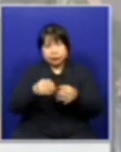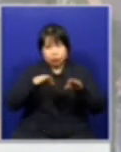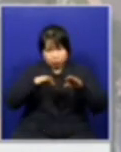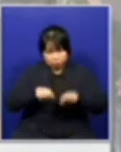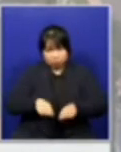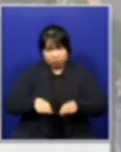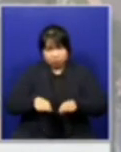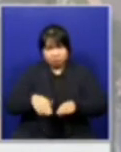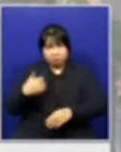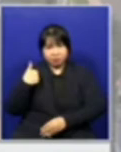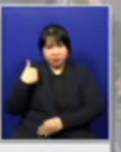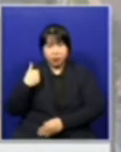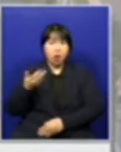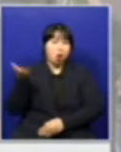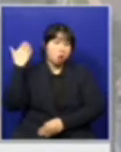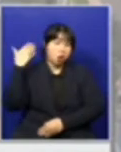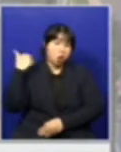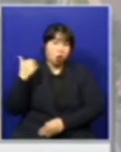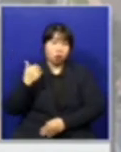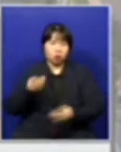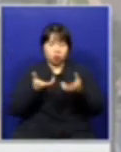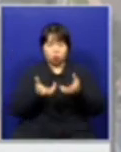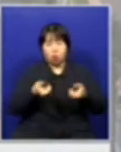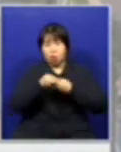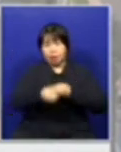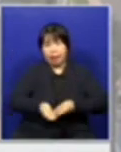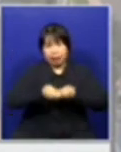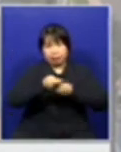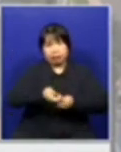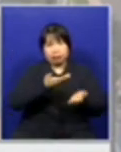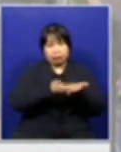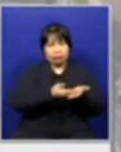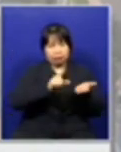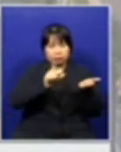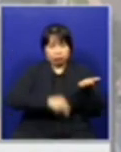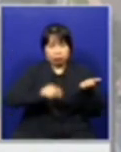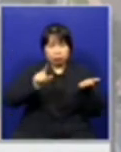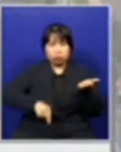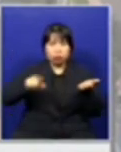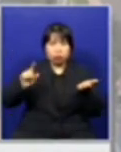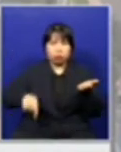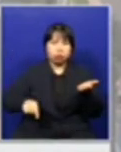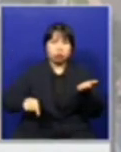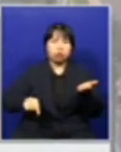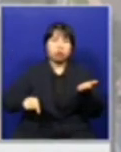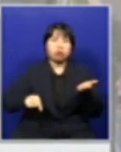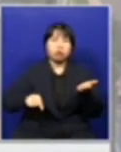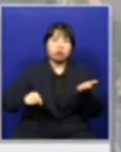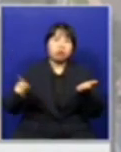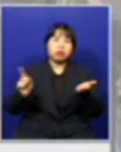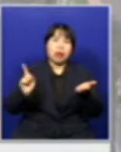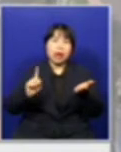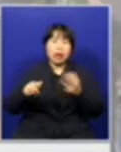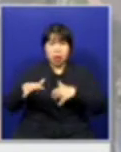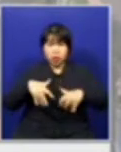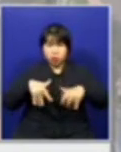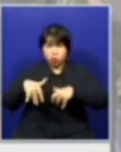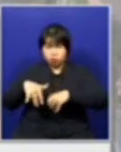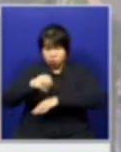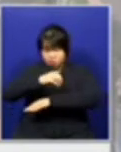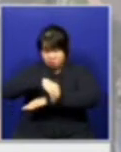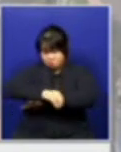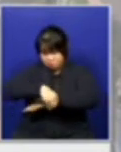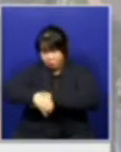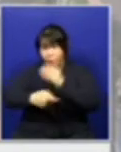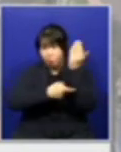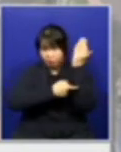นั้นสินค้าทางเกษตรตกต่ำทุกตัวค่ะท่านประธานตกต่ำขนาดว่าพี่น้องประชาชนที่ปลูกยางเนี่ย